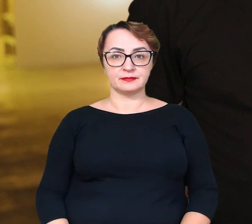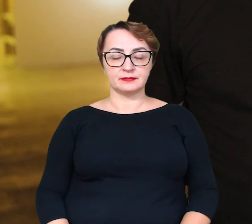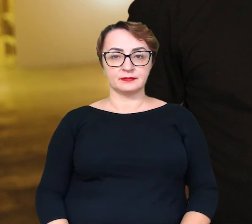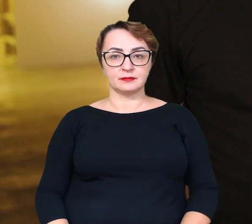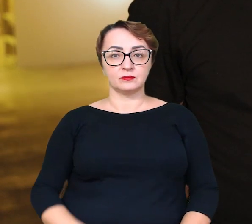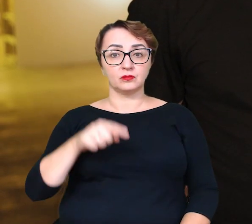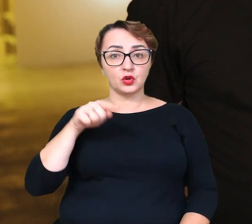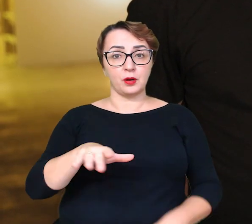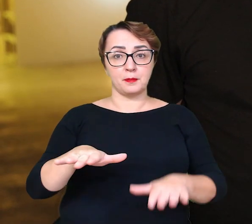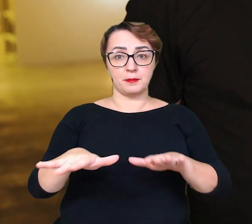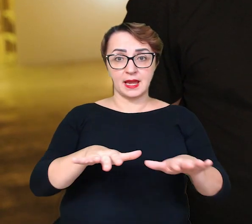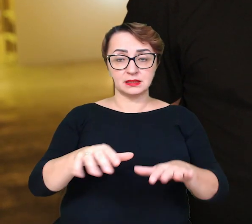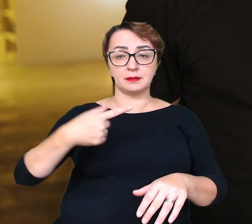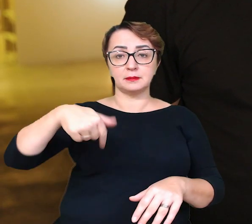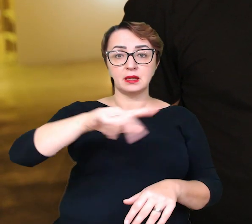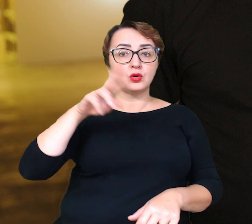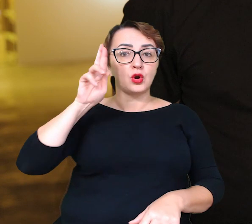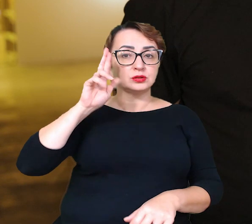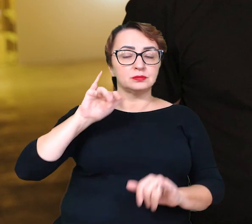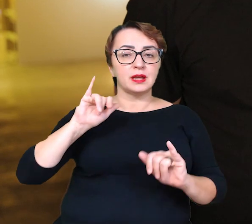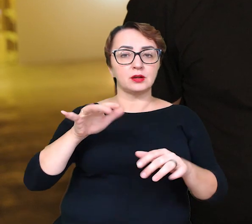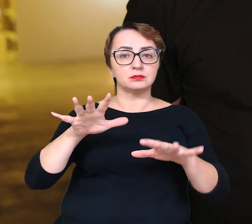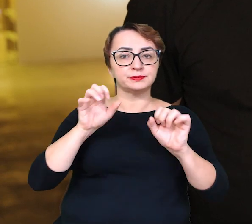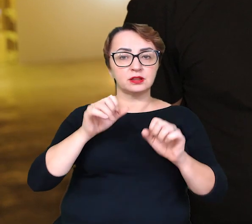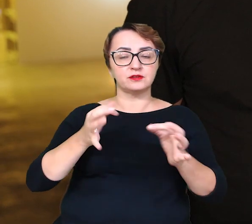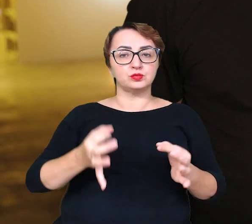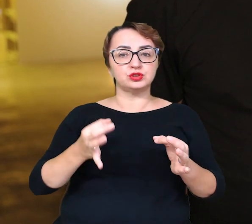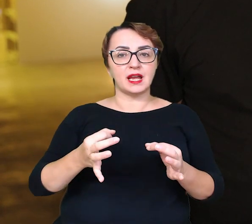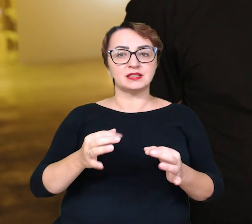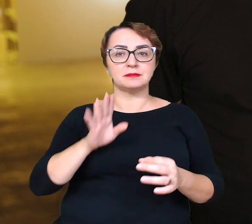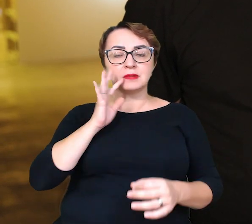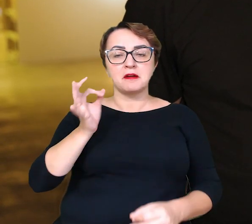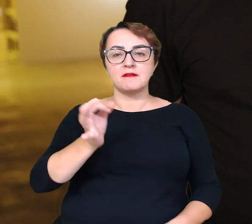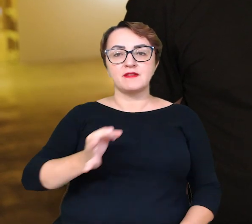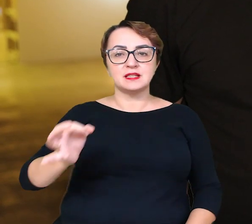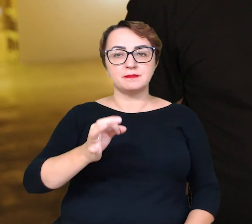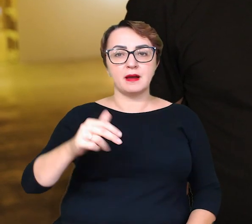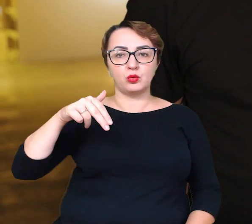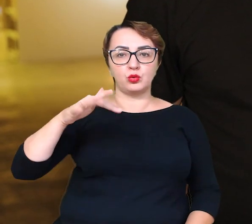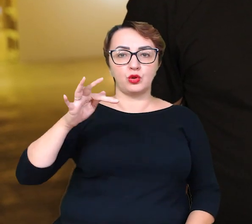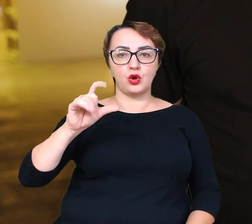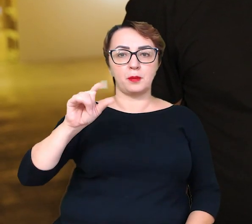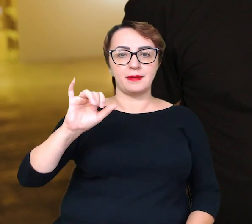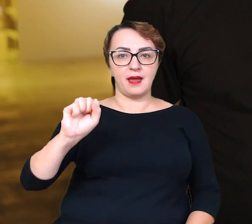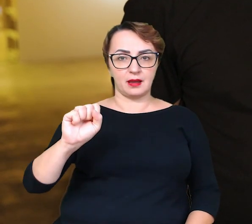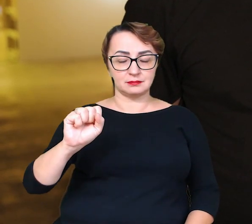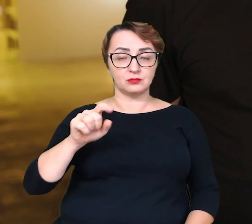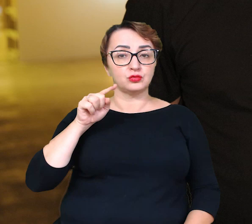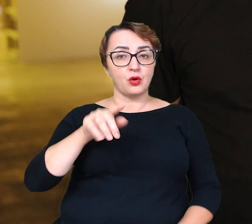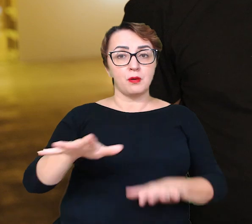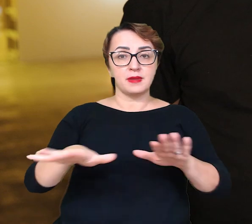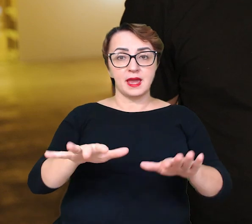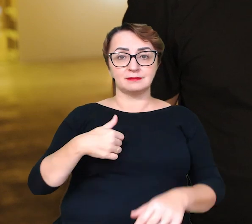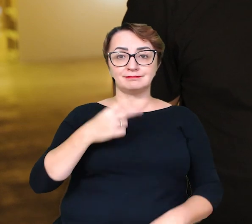Takie miejsce, które rozumiemy jako współczesne wcielenie wyspy Utopia, czyli takie miejsce, w którym spotykamy